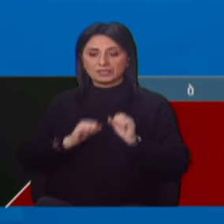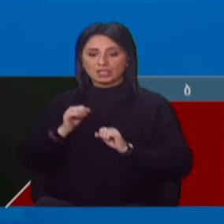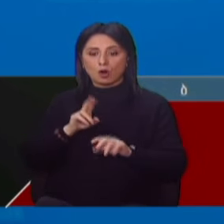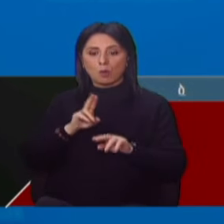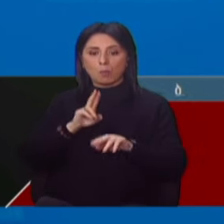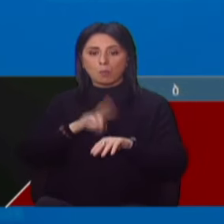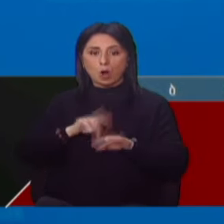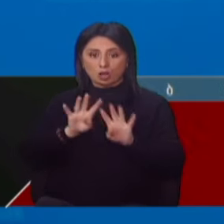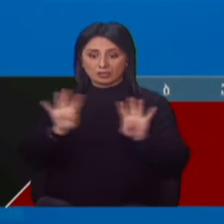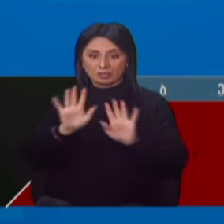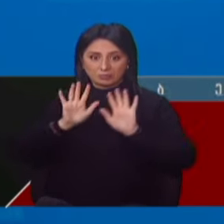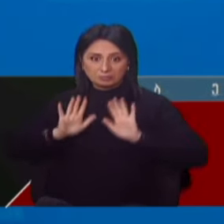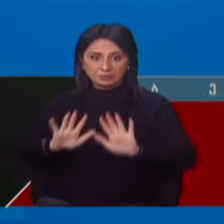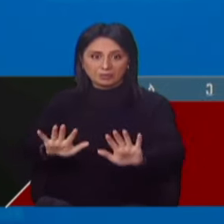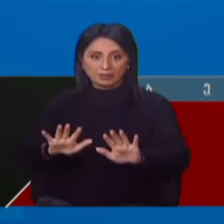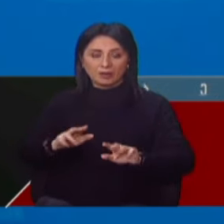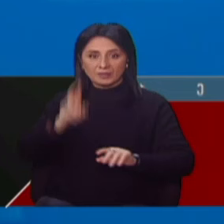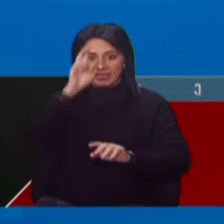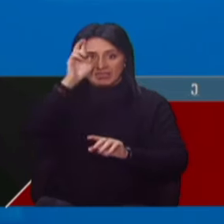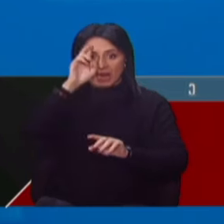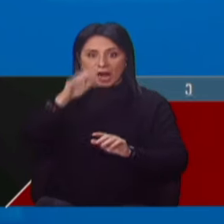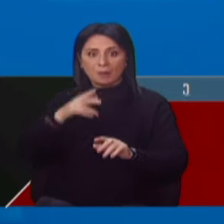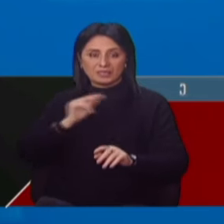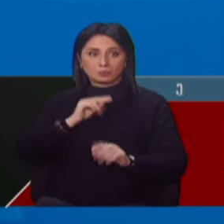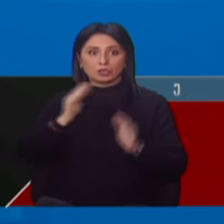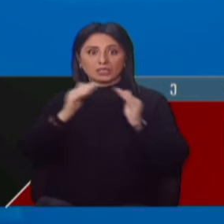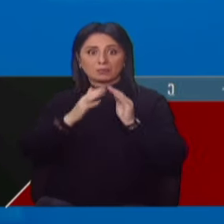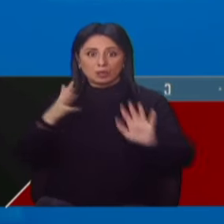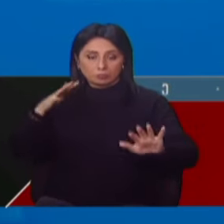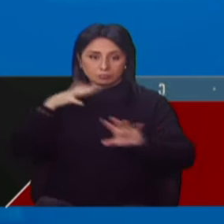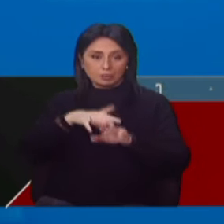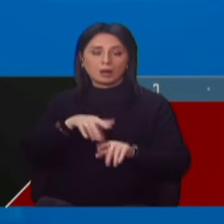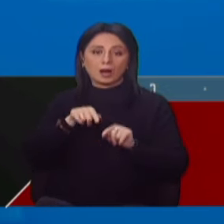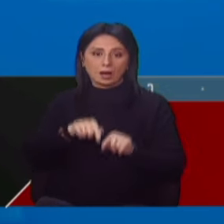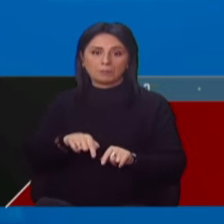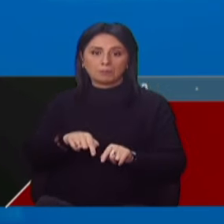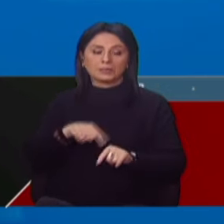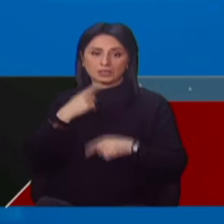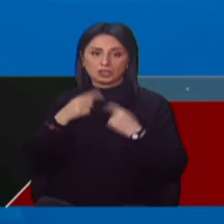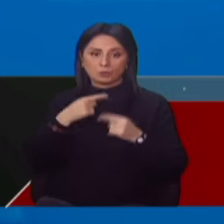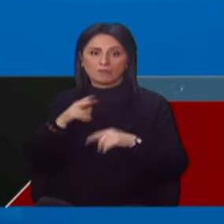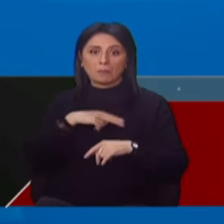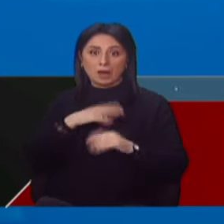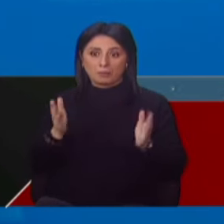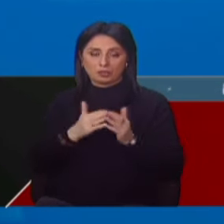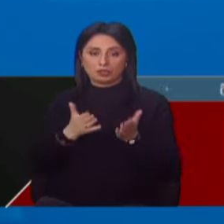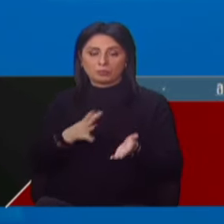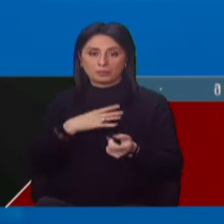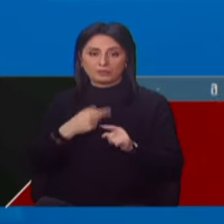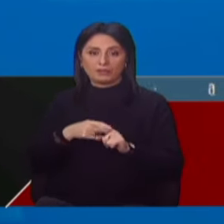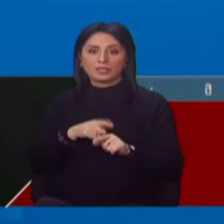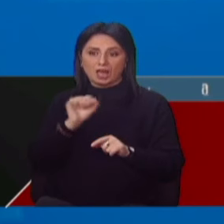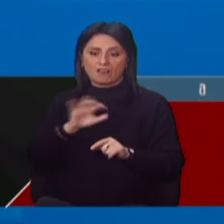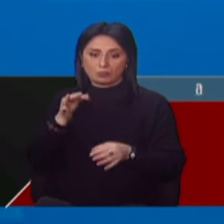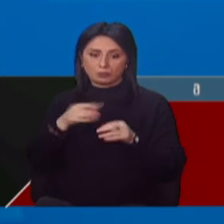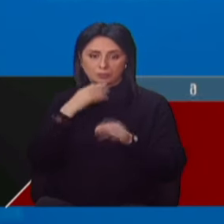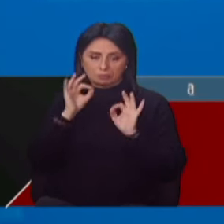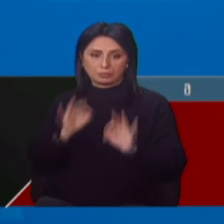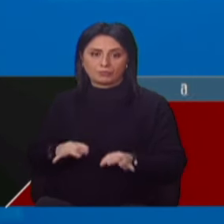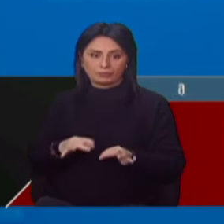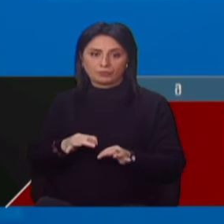პოლიციის კორდონი გაარღვიონ და სახელმწიფო უწყებებზე მოხდეს ძალადობრივი თავდასხმა, ამ შემთხვევაში საუბარი არის პარლამენტის შენობაზე. ევროპული